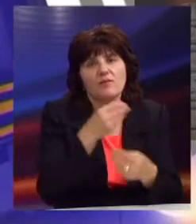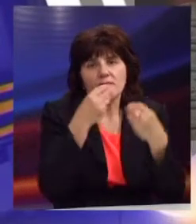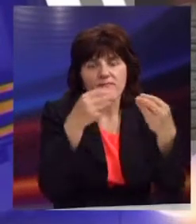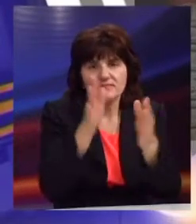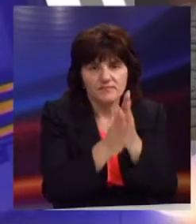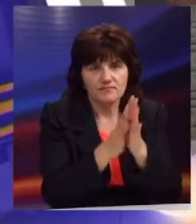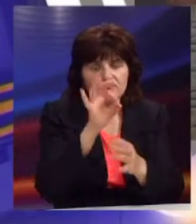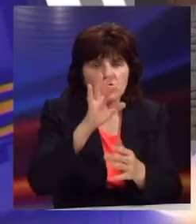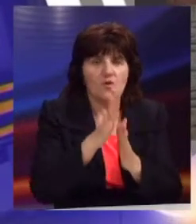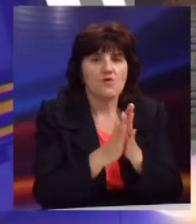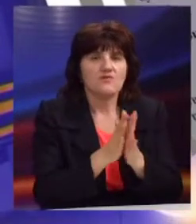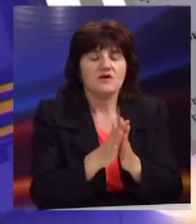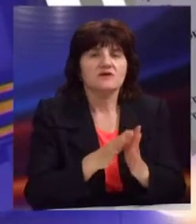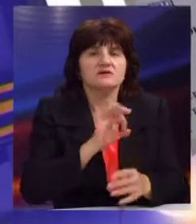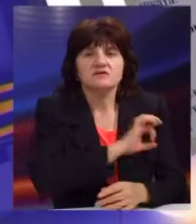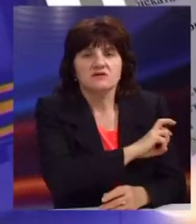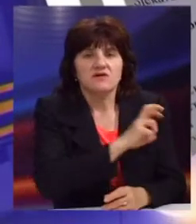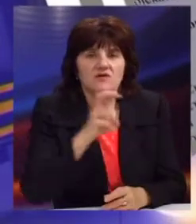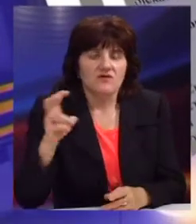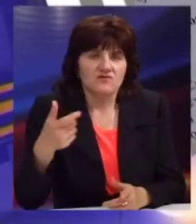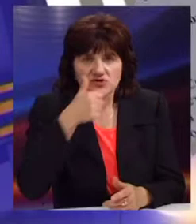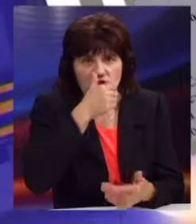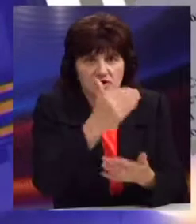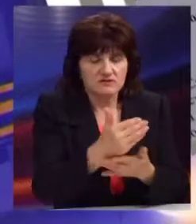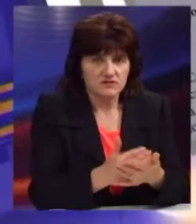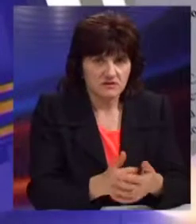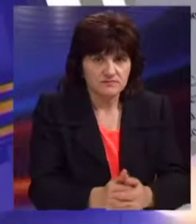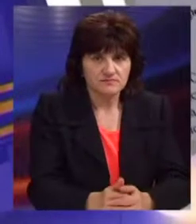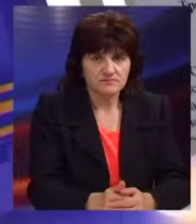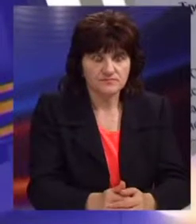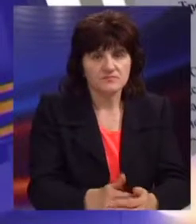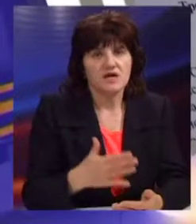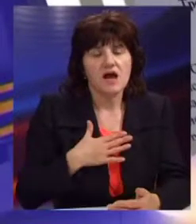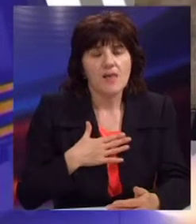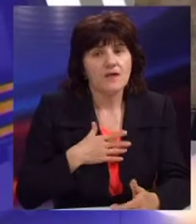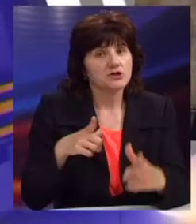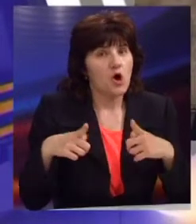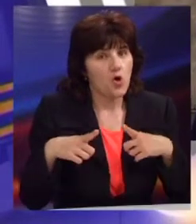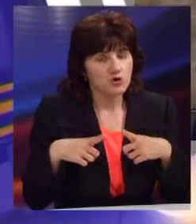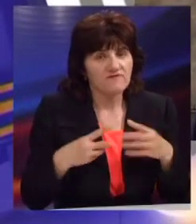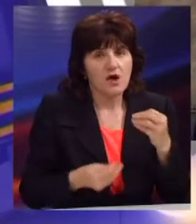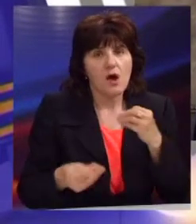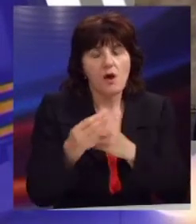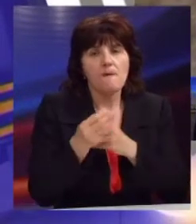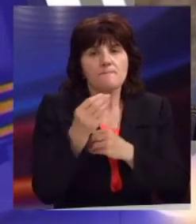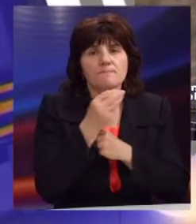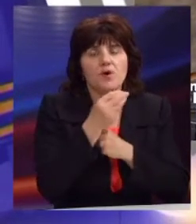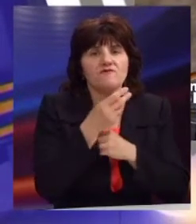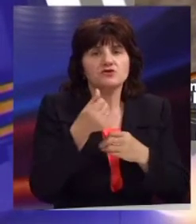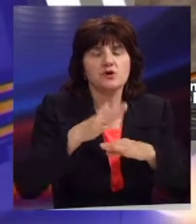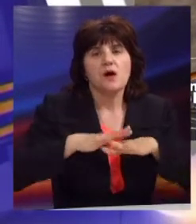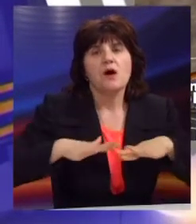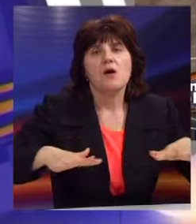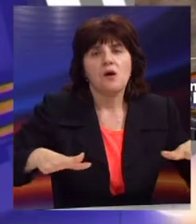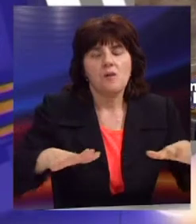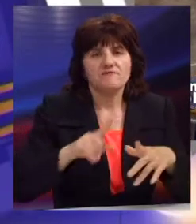o tekstu od strane onih na koji će se ovaj zakon odnositi. Naše osnovno očekivanje je da povećamo površine poljoprivrednog